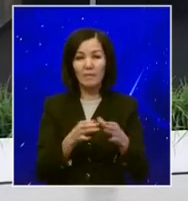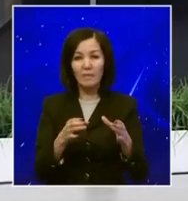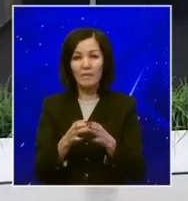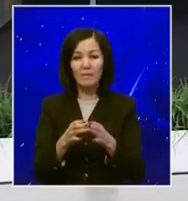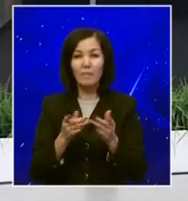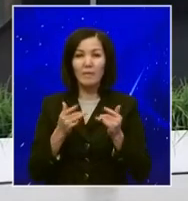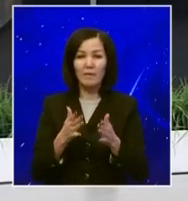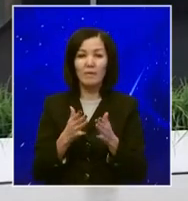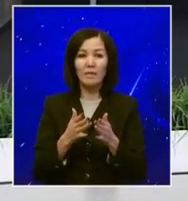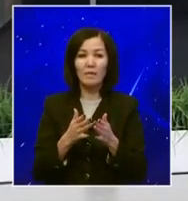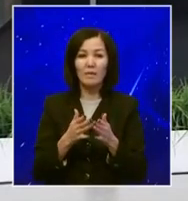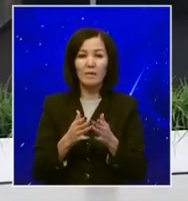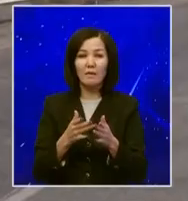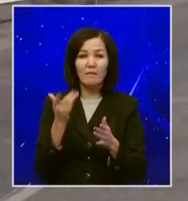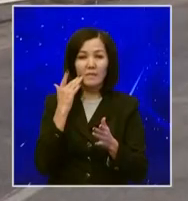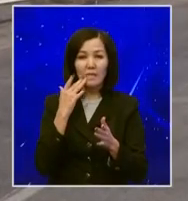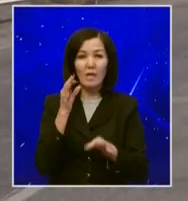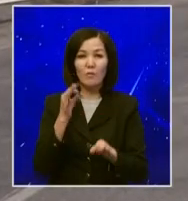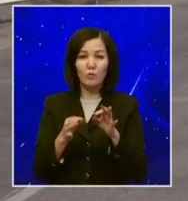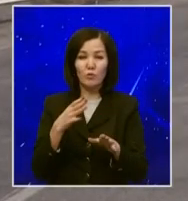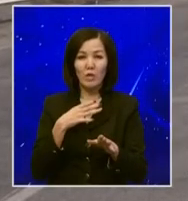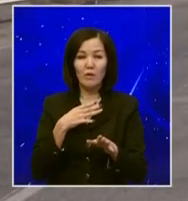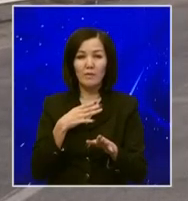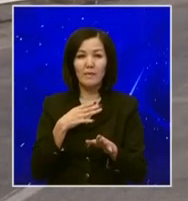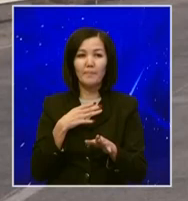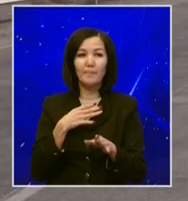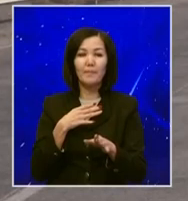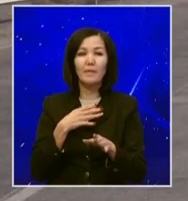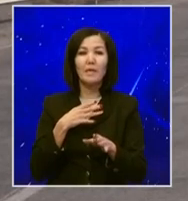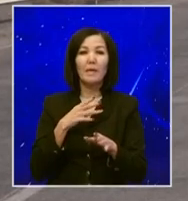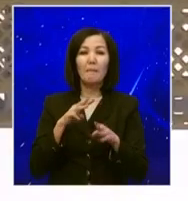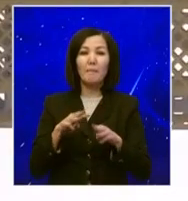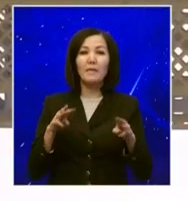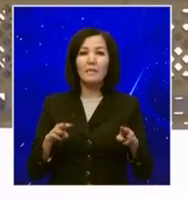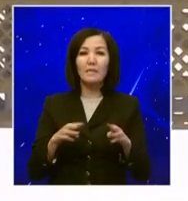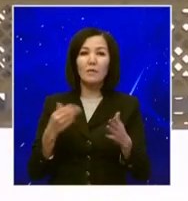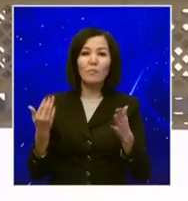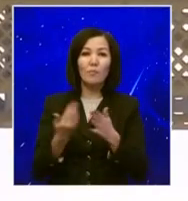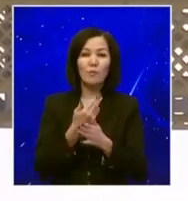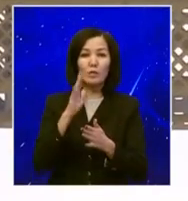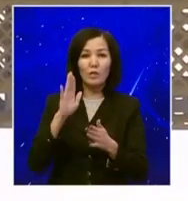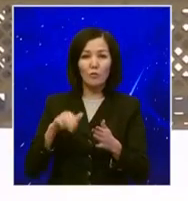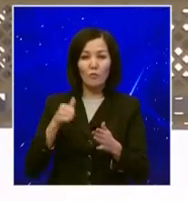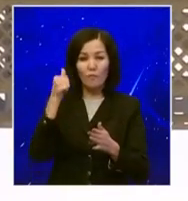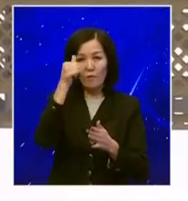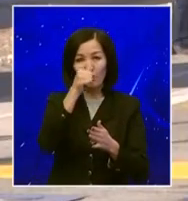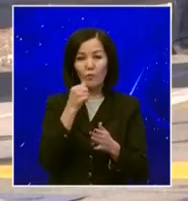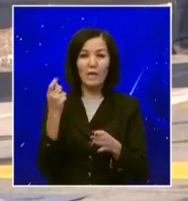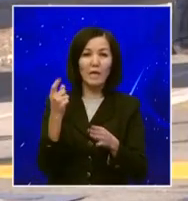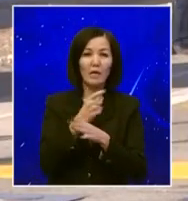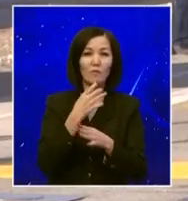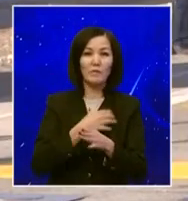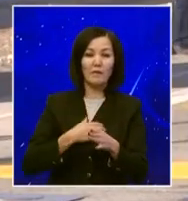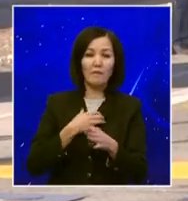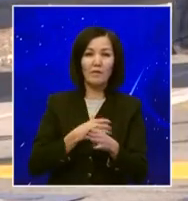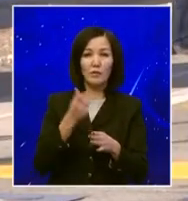мы обсуждаем во всех региональных поездках. Следующий визит министр торговли и интеграции планирует после Нового года. Он посетит экономически важные